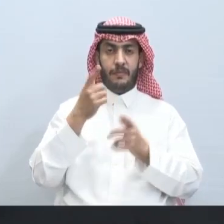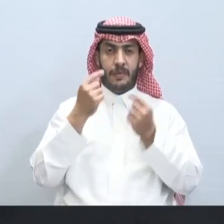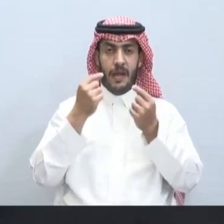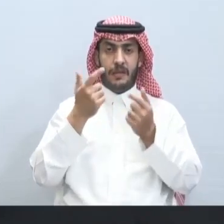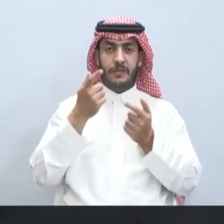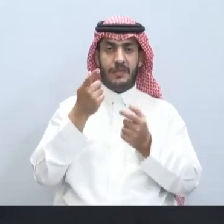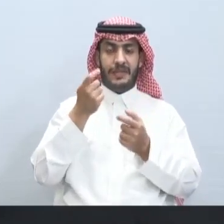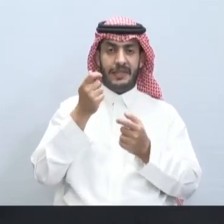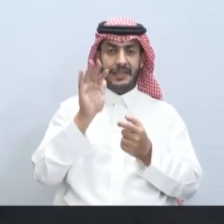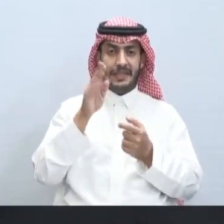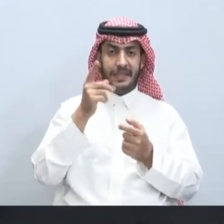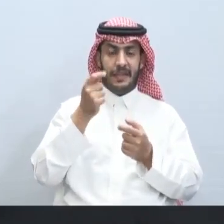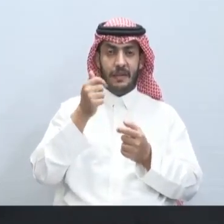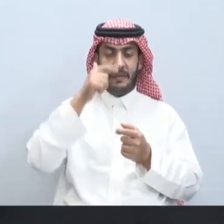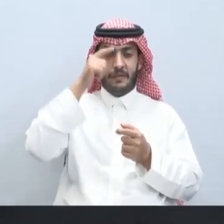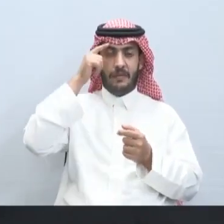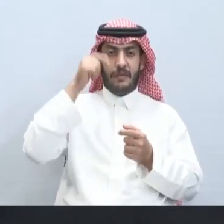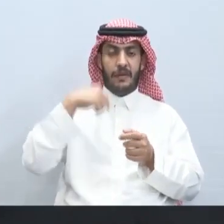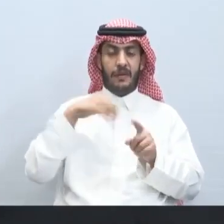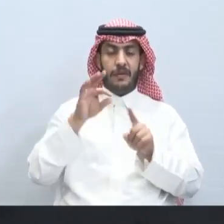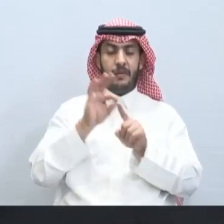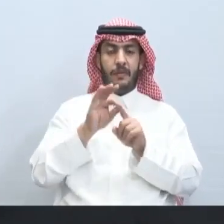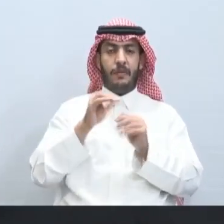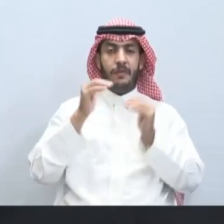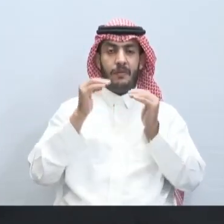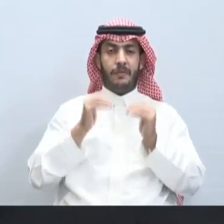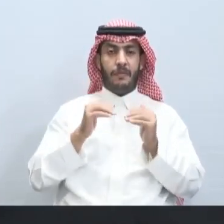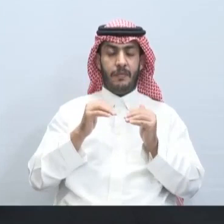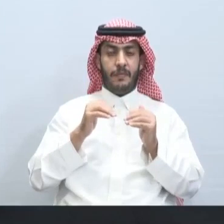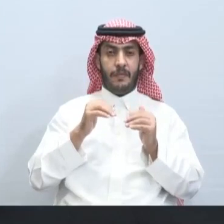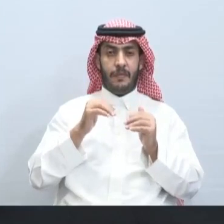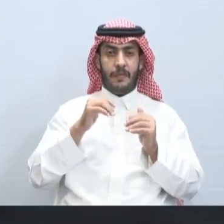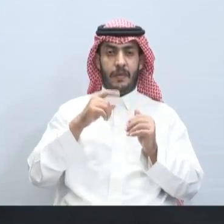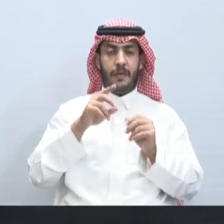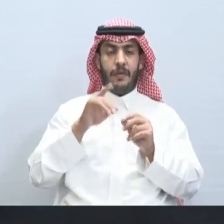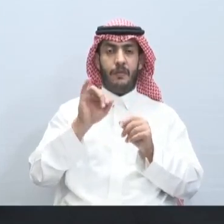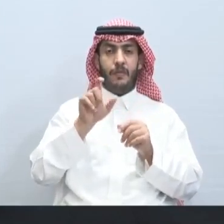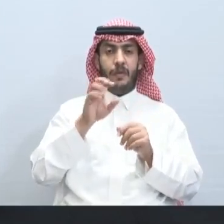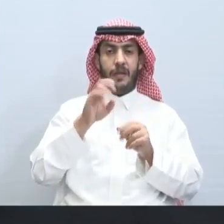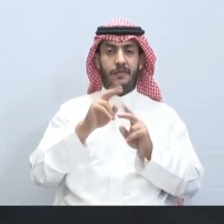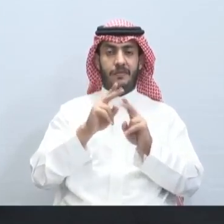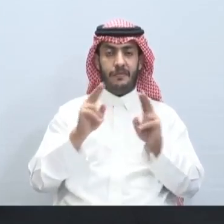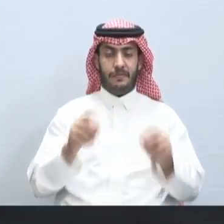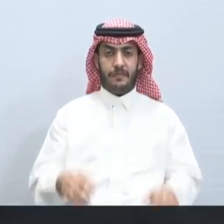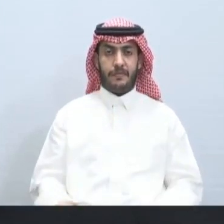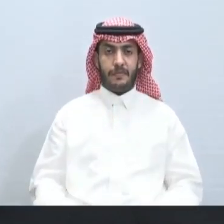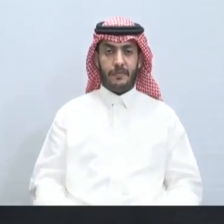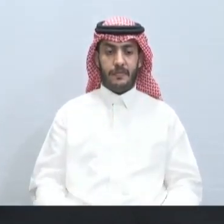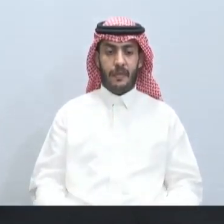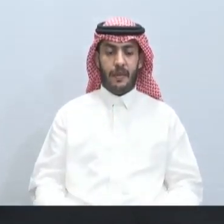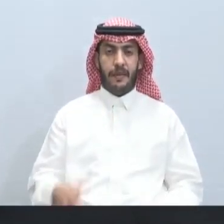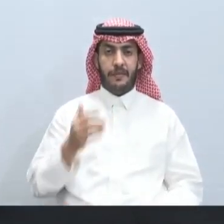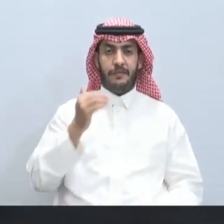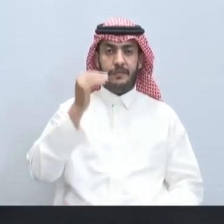على السعر اذا كان السعر اذا سا استهدف الاسعار المنخفضه وقد يكون لدي منتجات باسعار منخفضه منتجات تكون